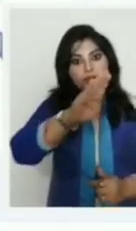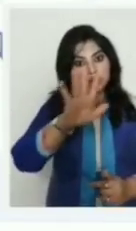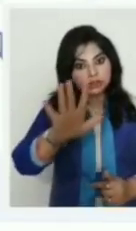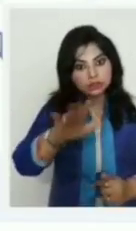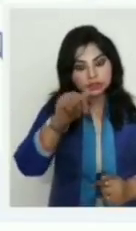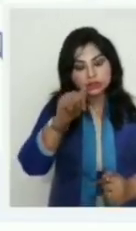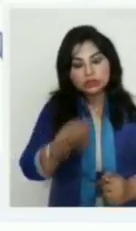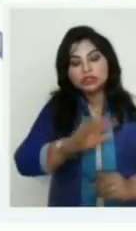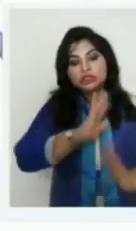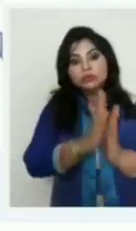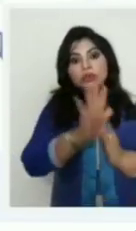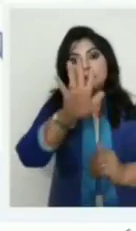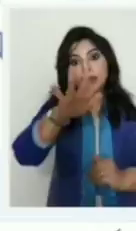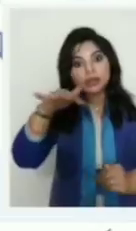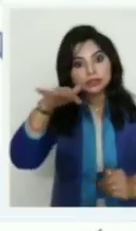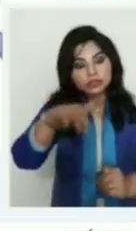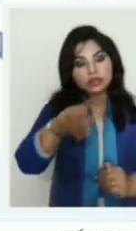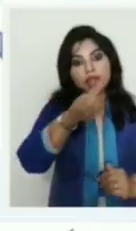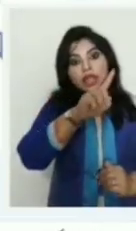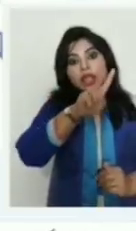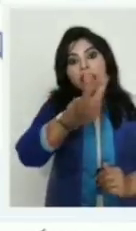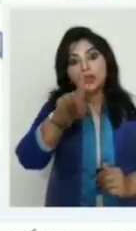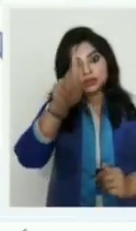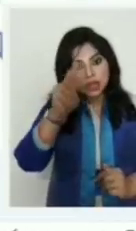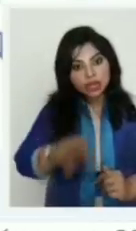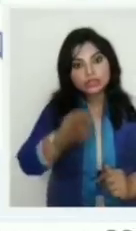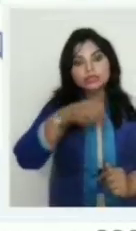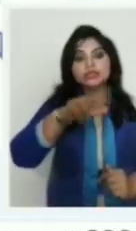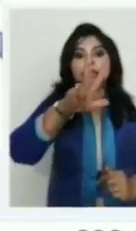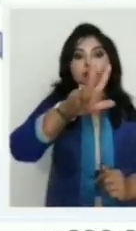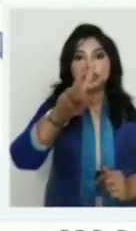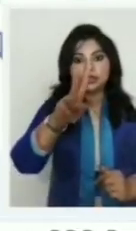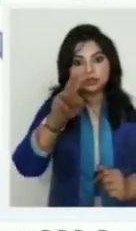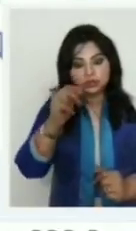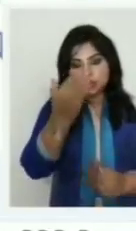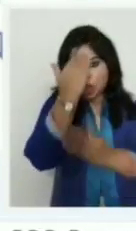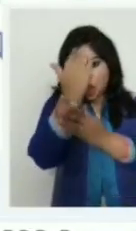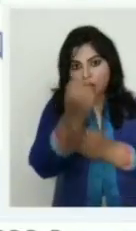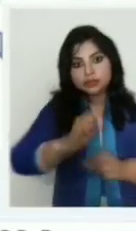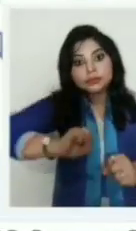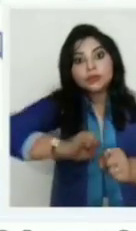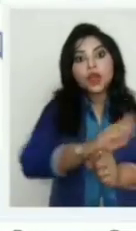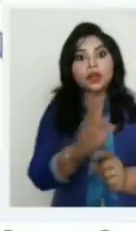দক্ষিণ পূর্ব এশিয়া 24 ঘন্টায় শনাক্ত হয়েছেন 18,548 জন, এ পর্যন্ত